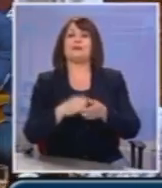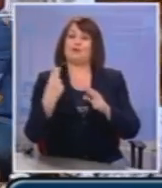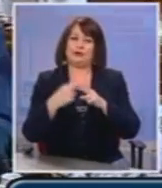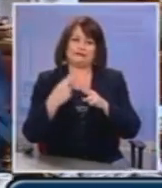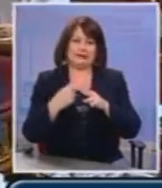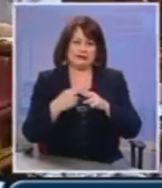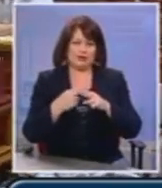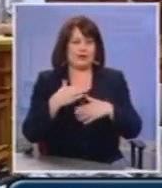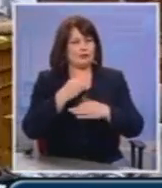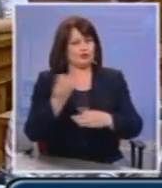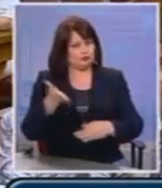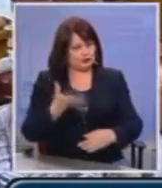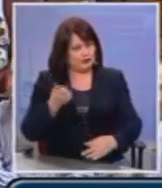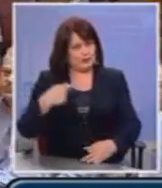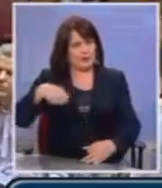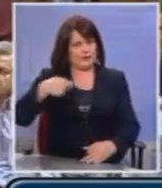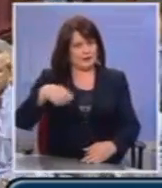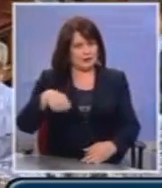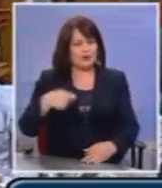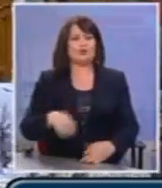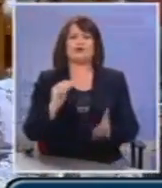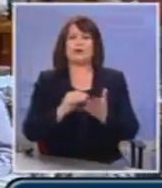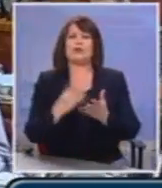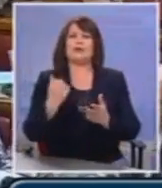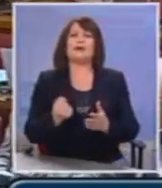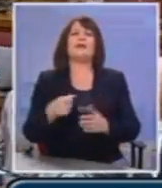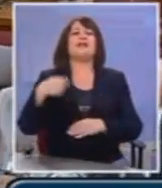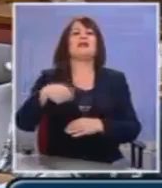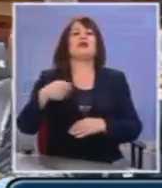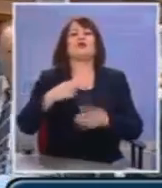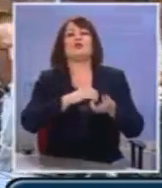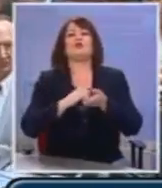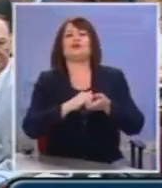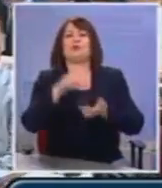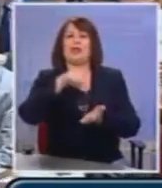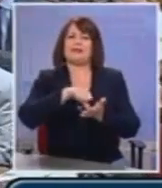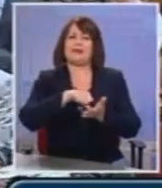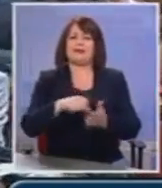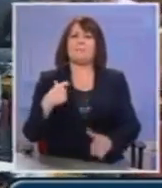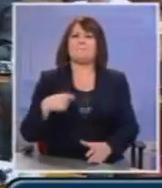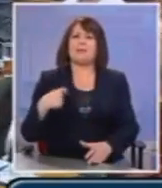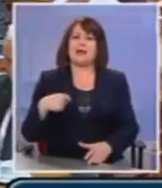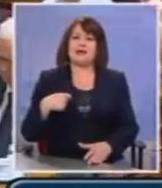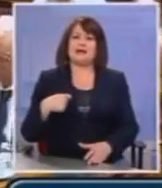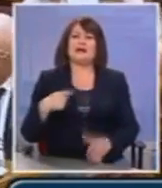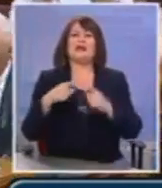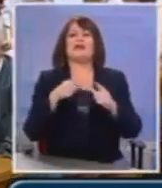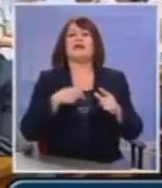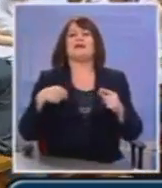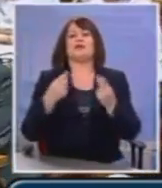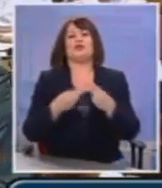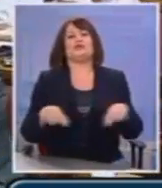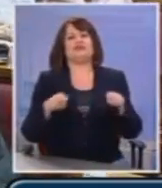σημαντικό ε είναι μαζί μας από το δικηγορικό σύλλογο αθήνας τα μέλη του διοικητικού